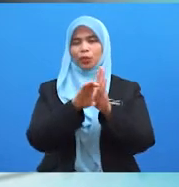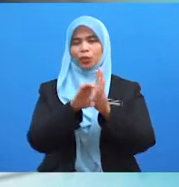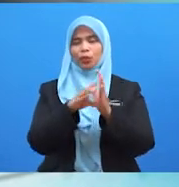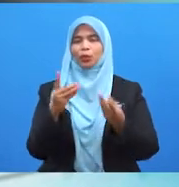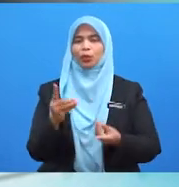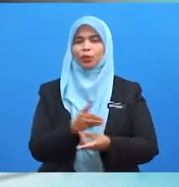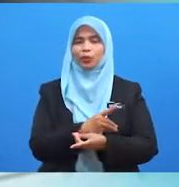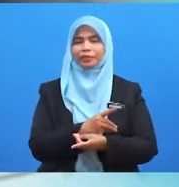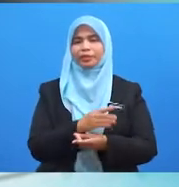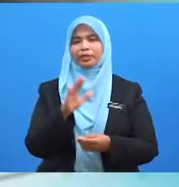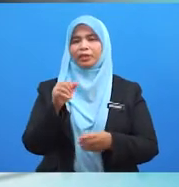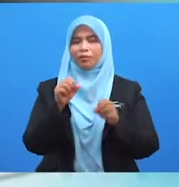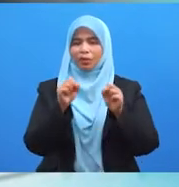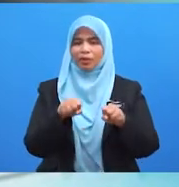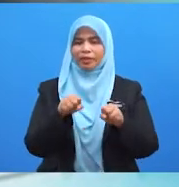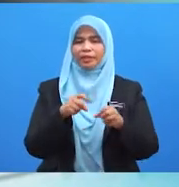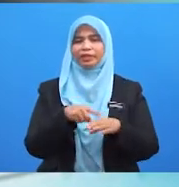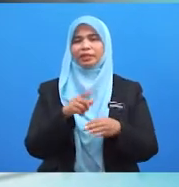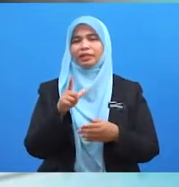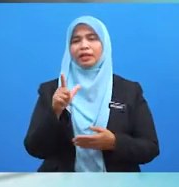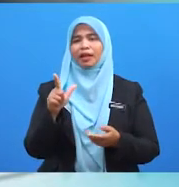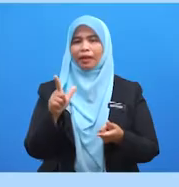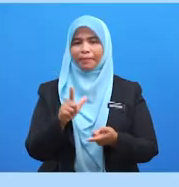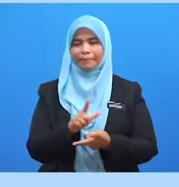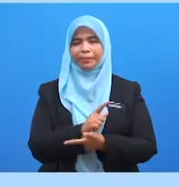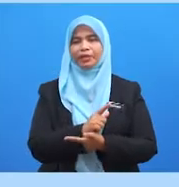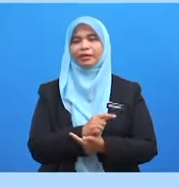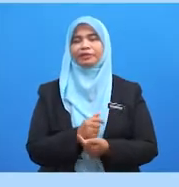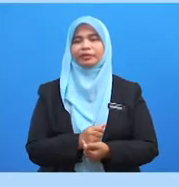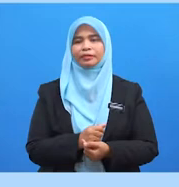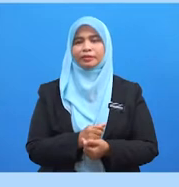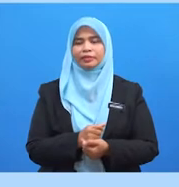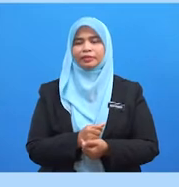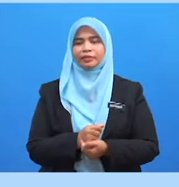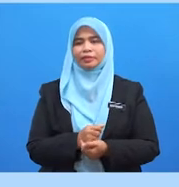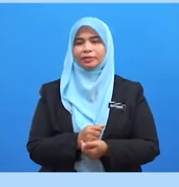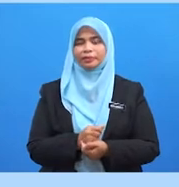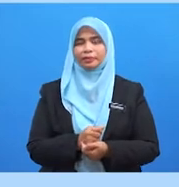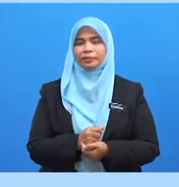contoh dokumen yang boleh dilampirkan dalam lampiran.